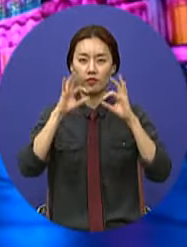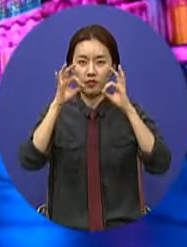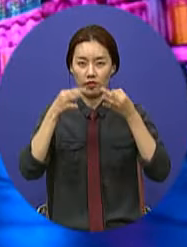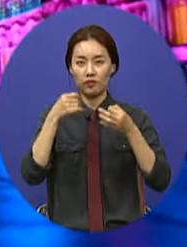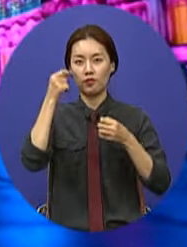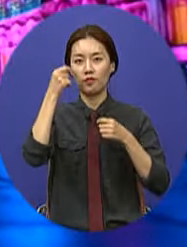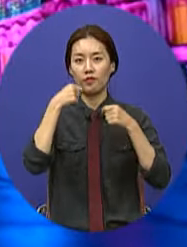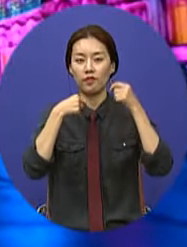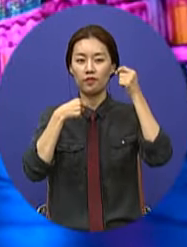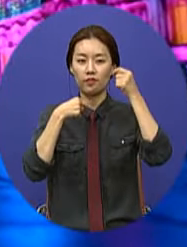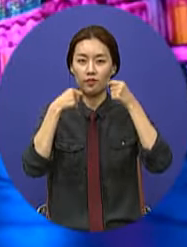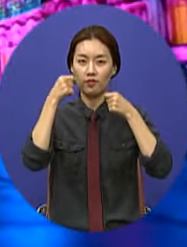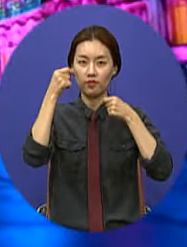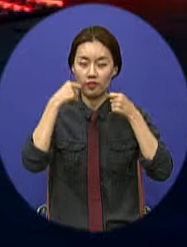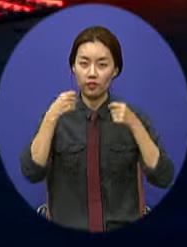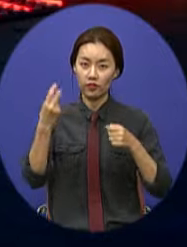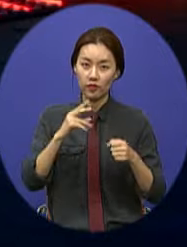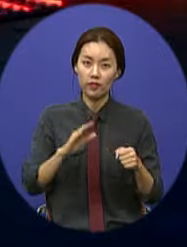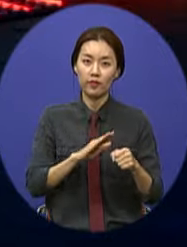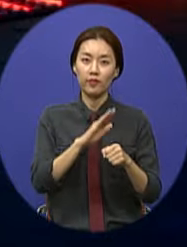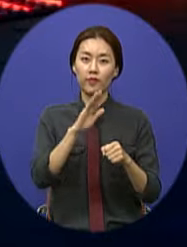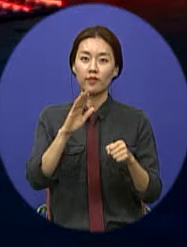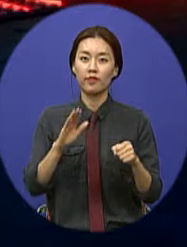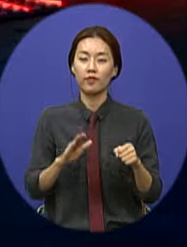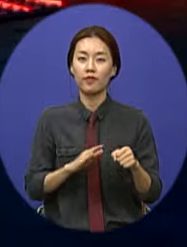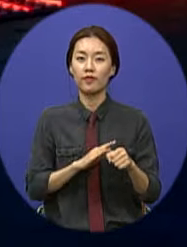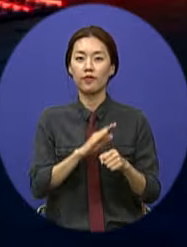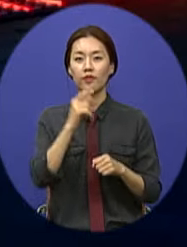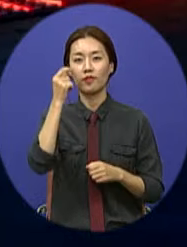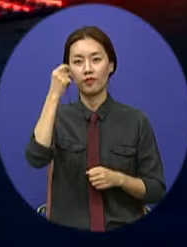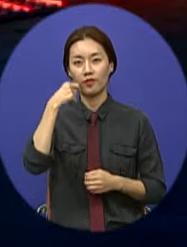내가 보낸 사랑이 우네